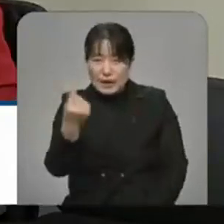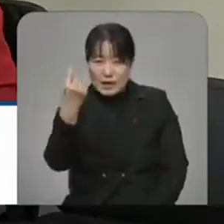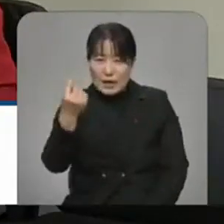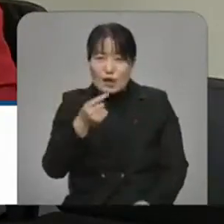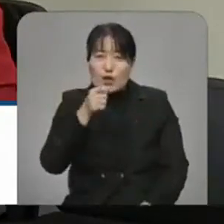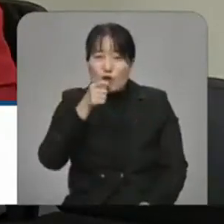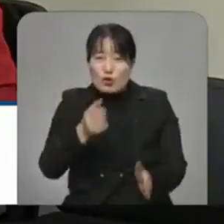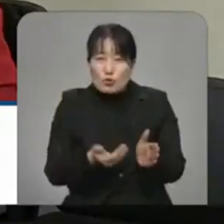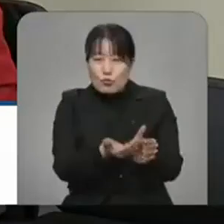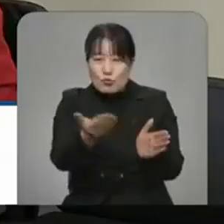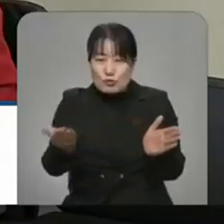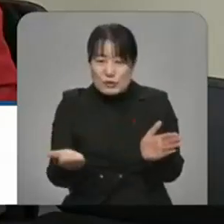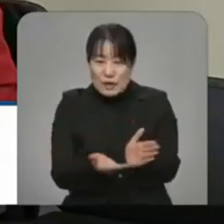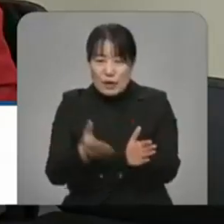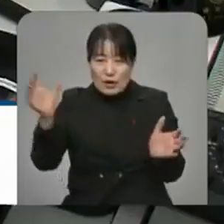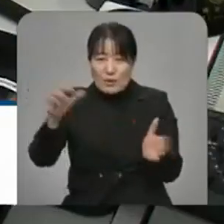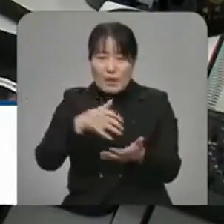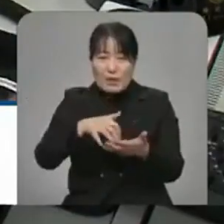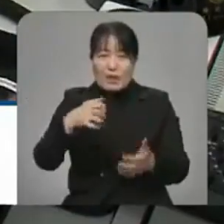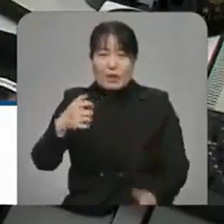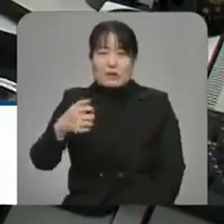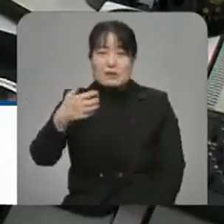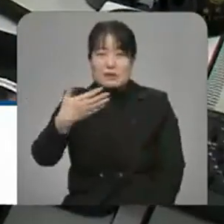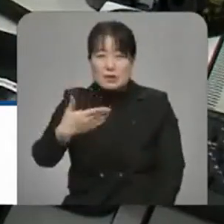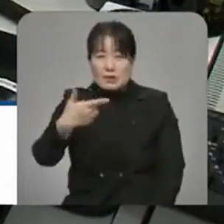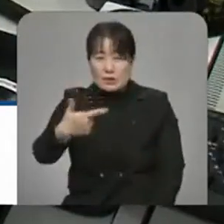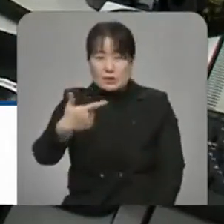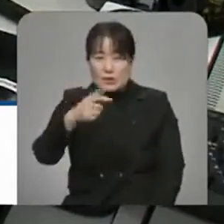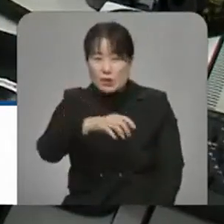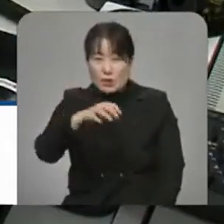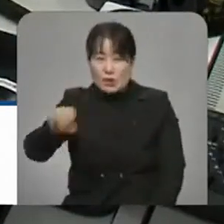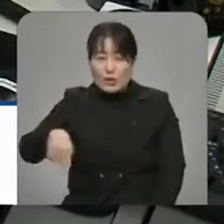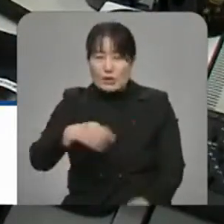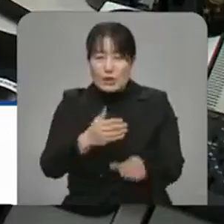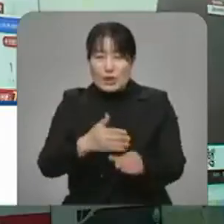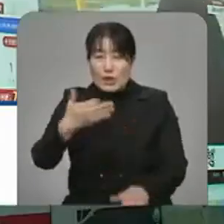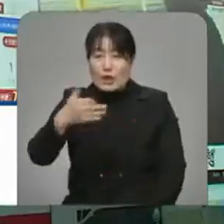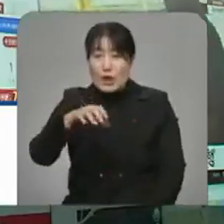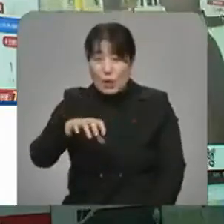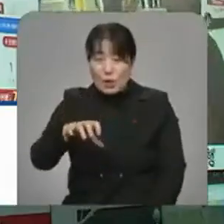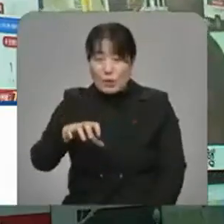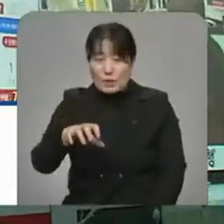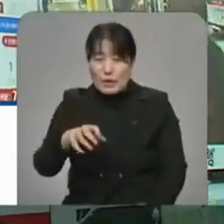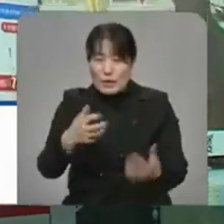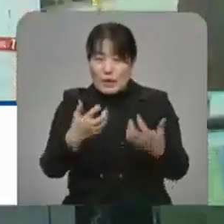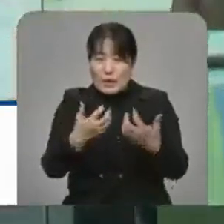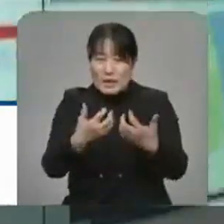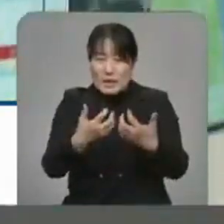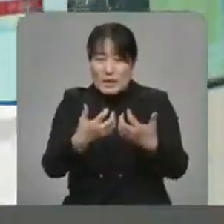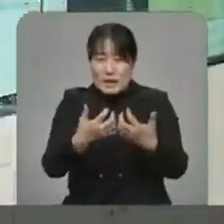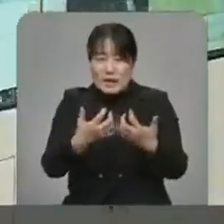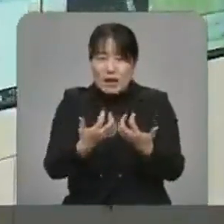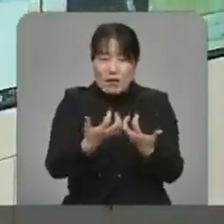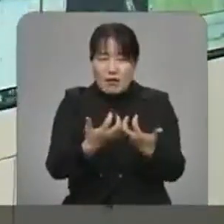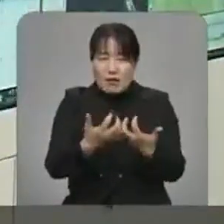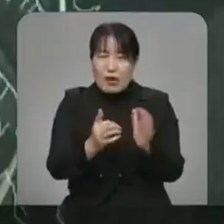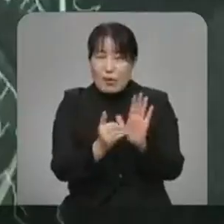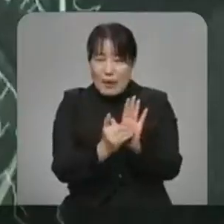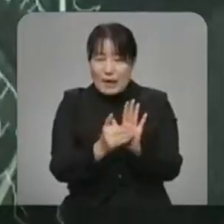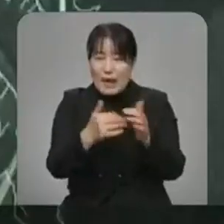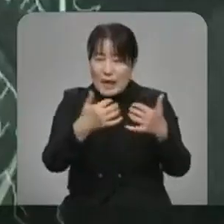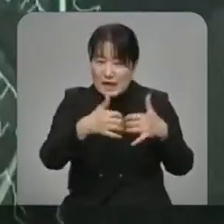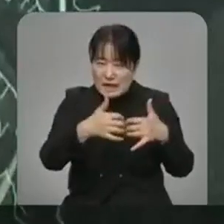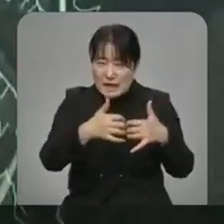담수지는 모두 예순 6곳 동부지방산림청은이 가운데 19곳에 결빙 방지 장치를 이미 설치했고 앞으로